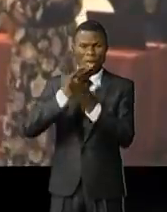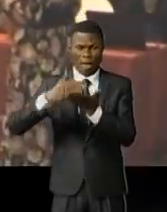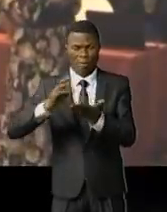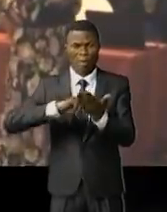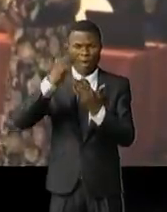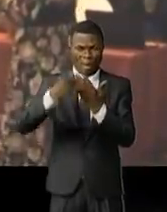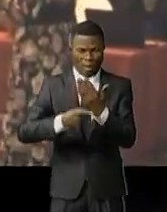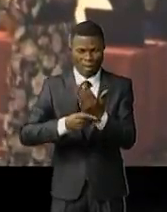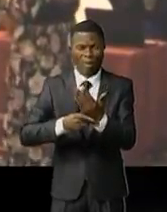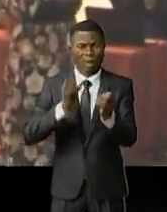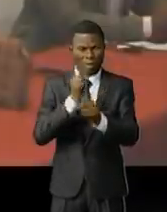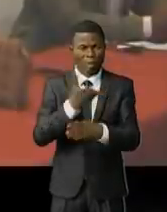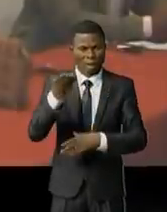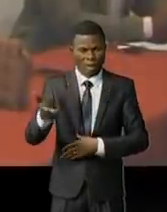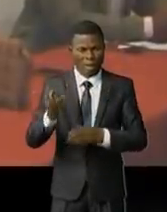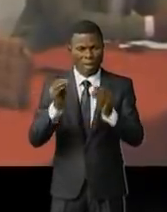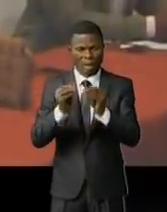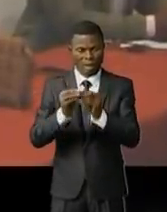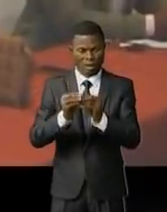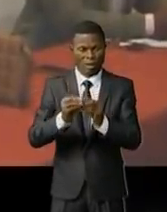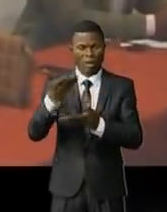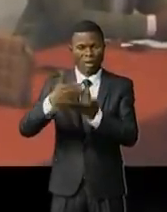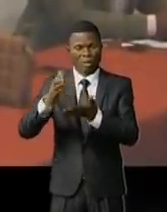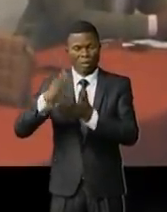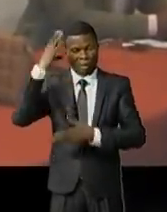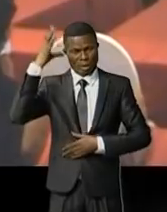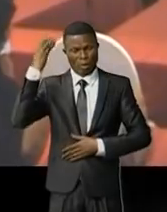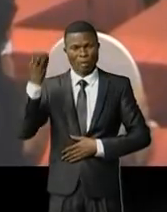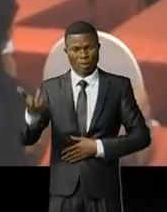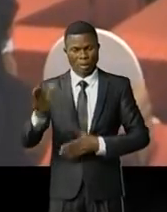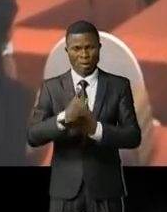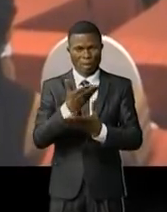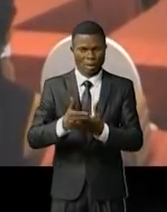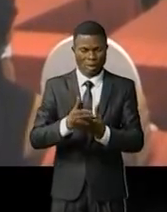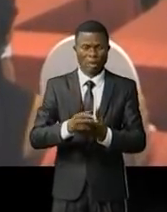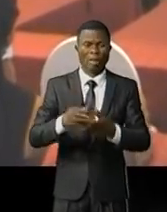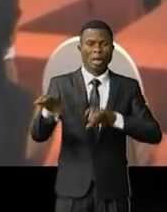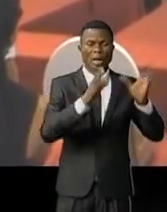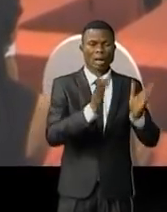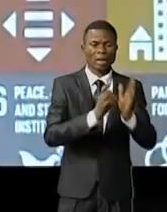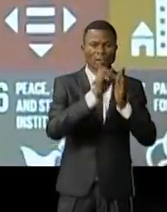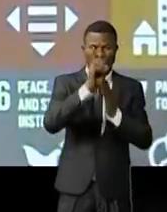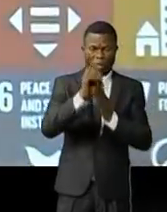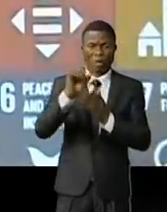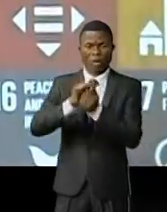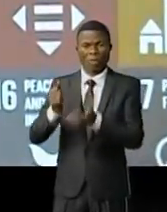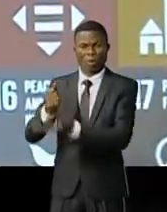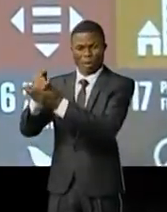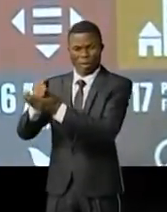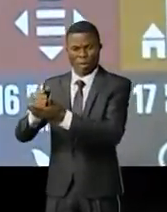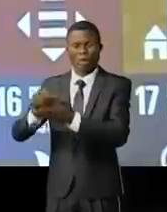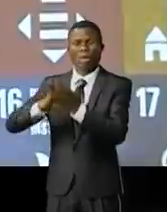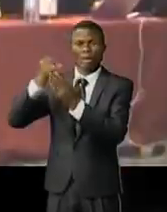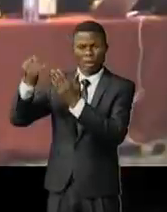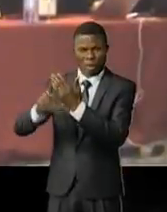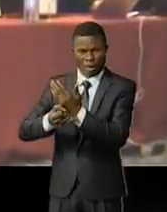planification figurent au menu de cet atelier d'échange et de partage d'expériences entre acteurs de développement. L'enjeu est donc de permettre aux porteurs des projets